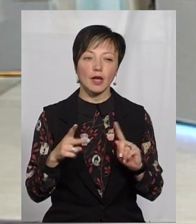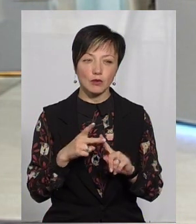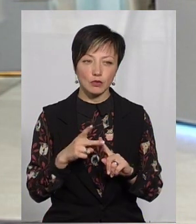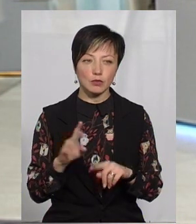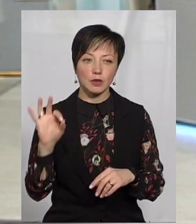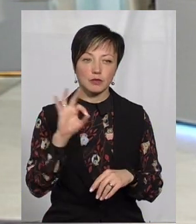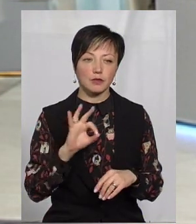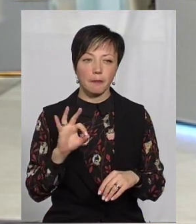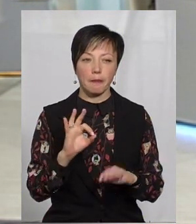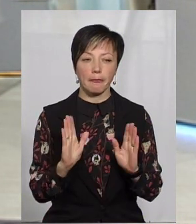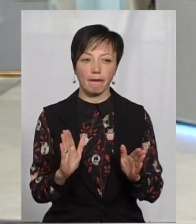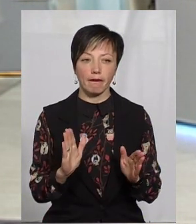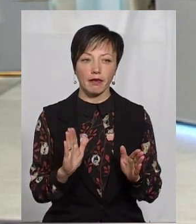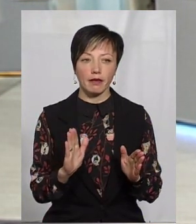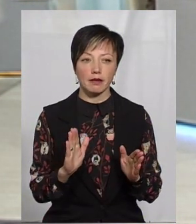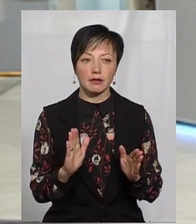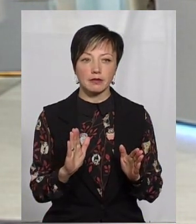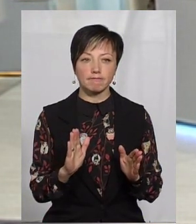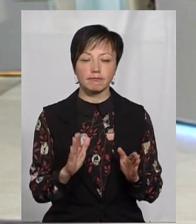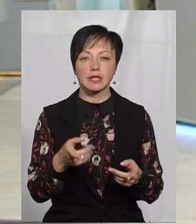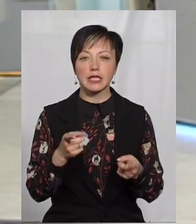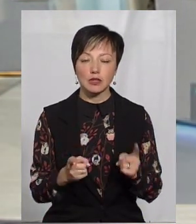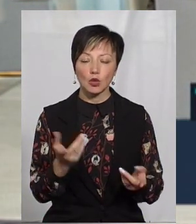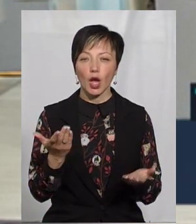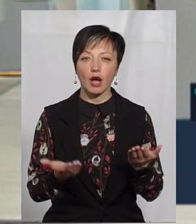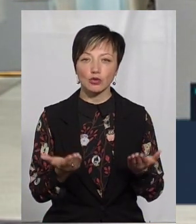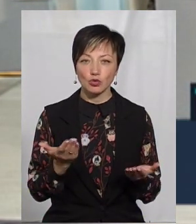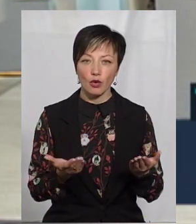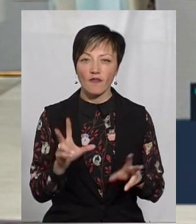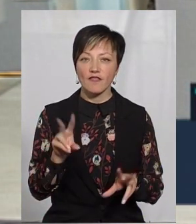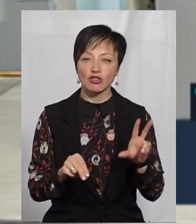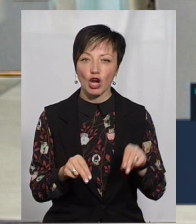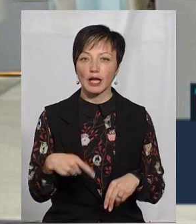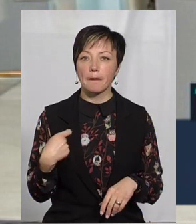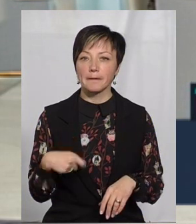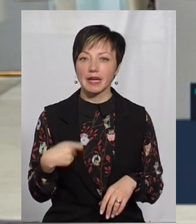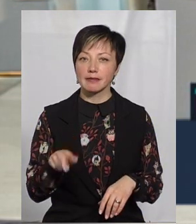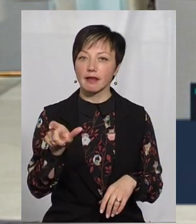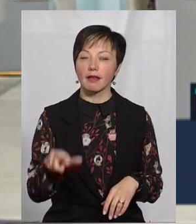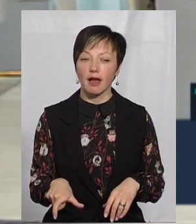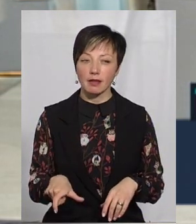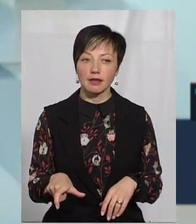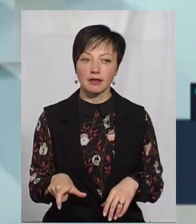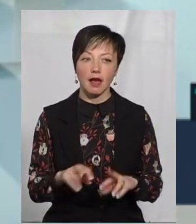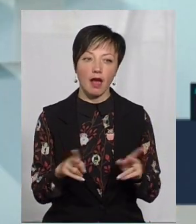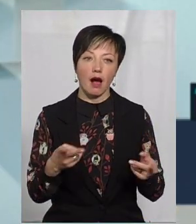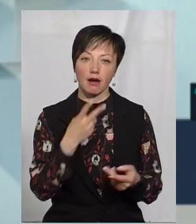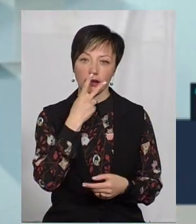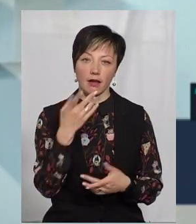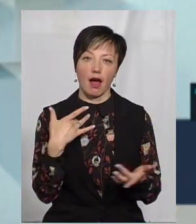Стосовно візиту в Кам'янці-Подільському, дійсно, якщо вважати президента як